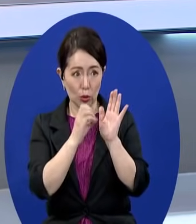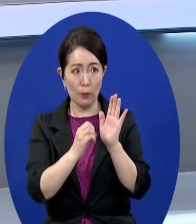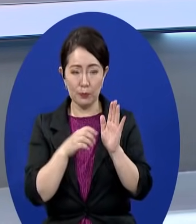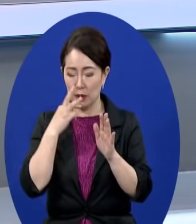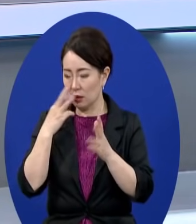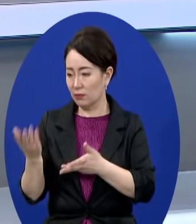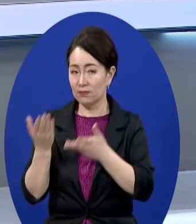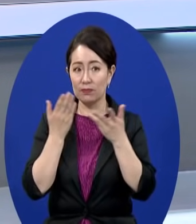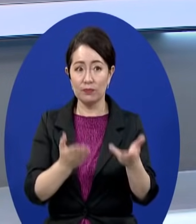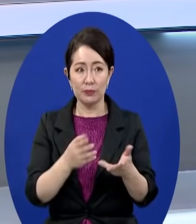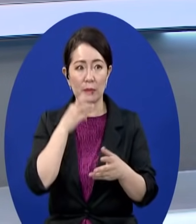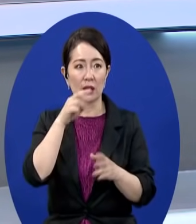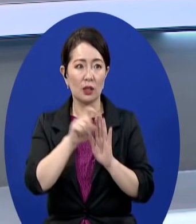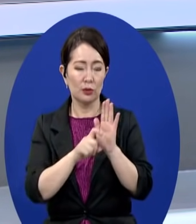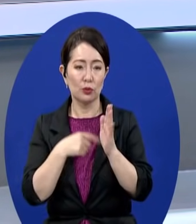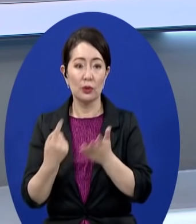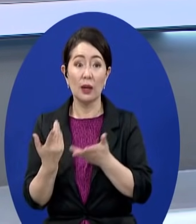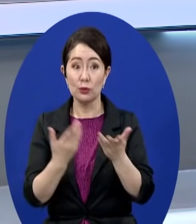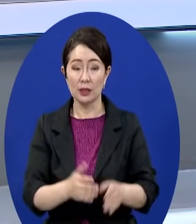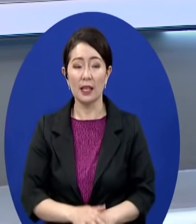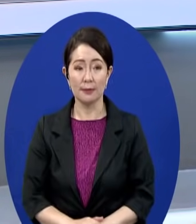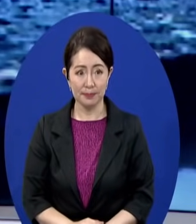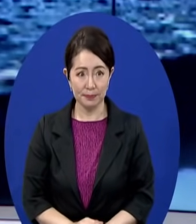мэдээний дэлгэрэнгүй таах өнөөдөр цагийн үрдээс хүлээвч үзээрэй.